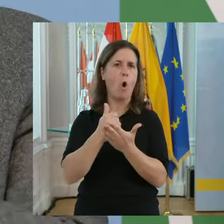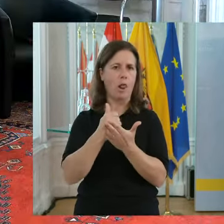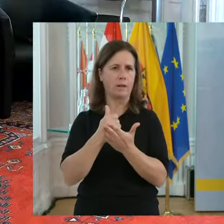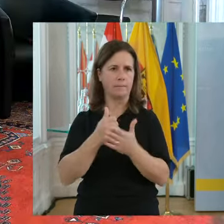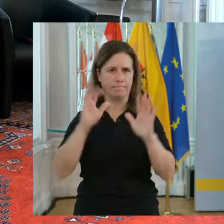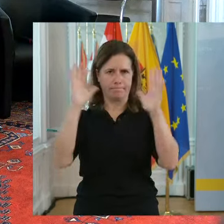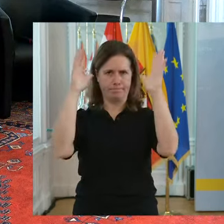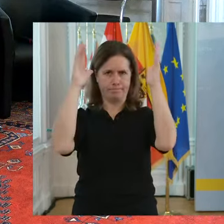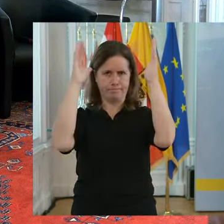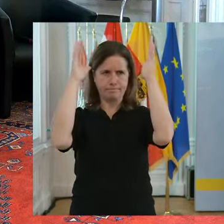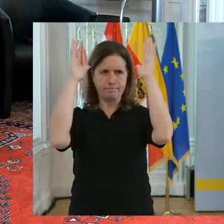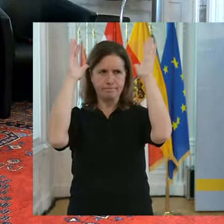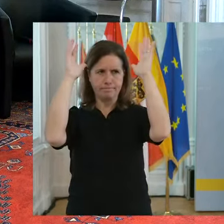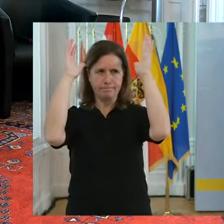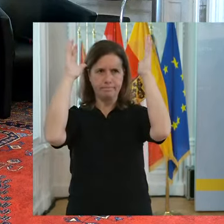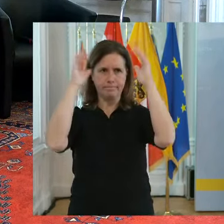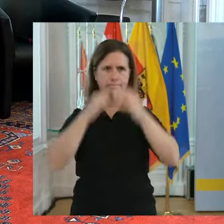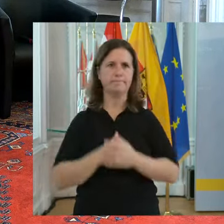Danke.